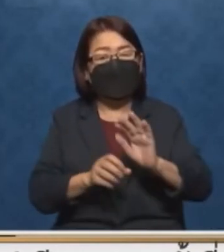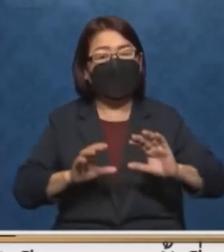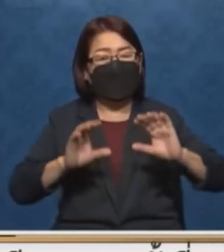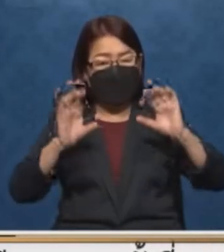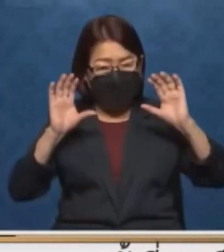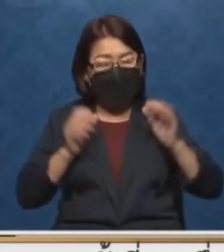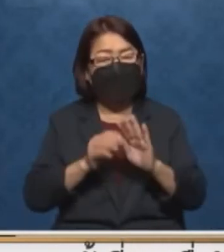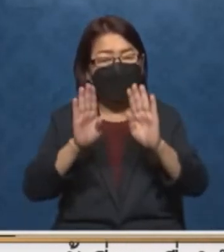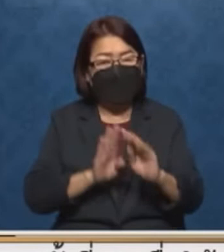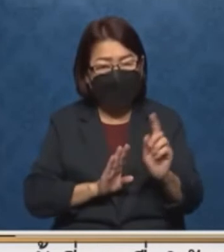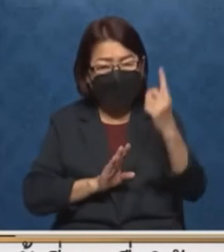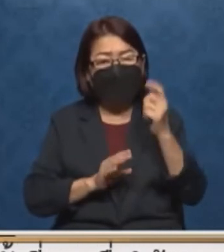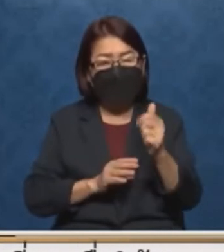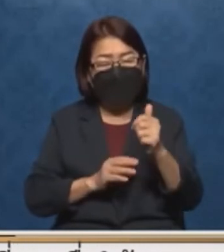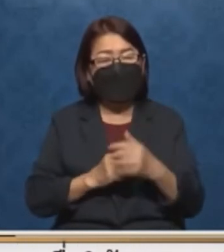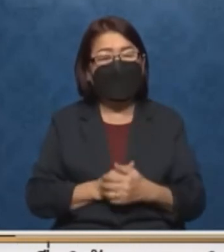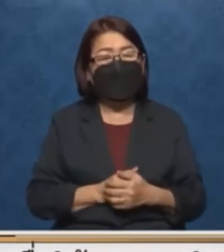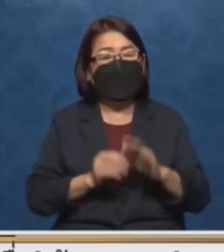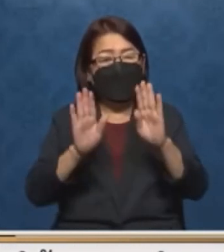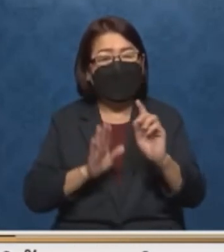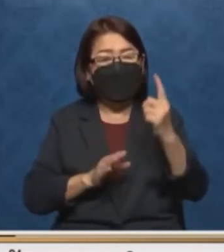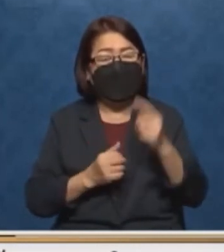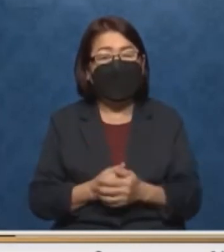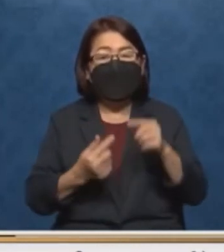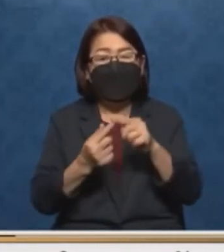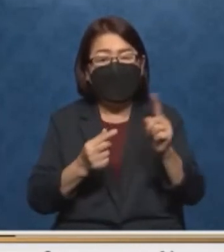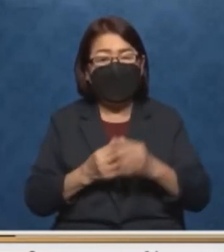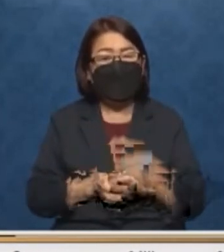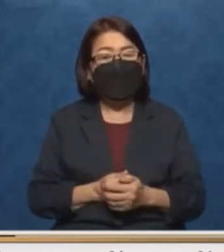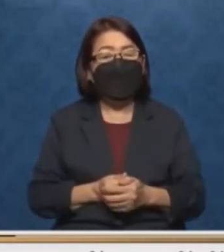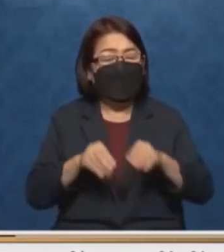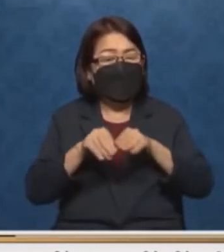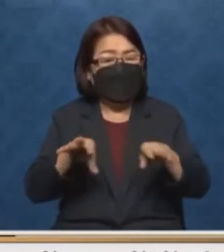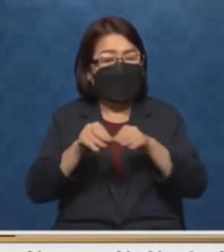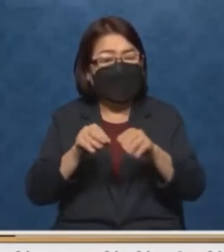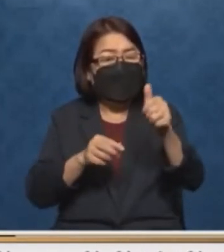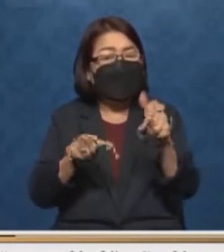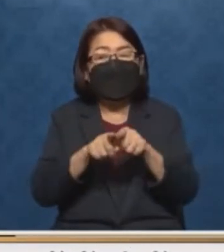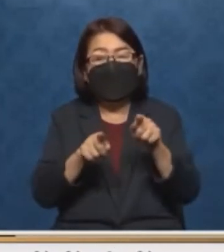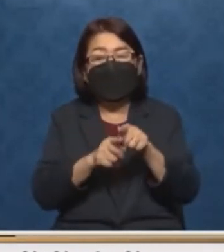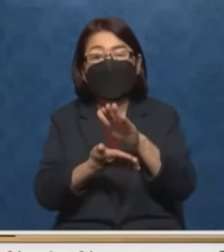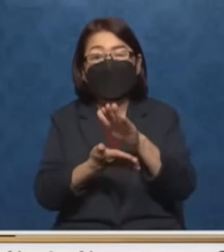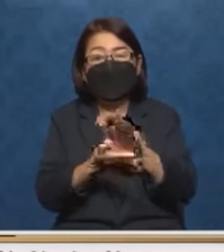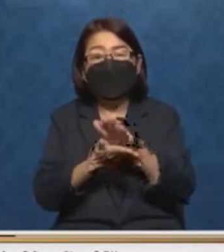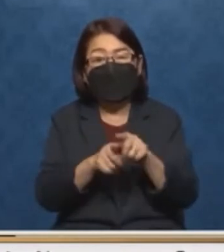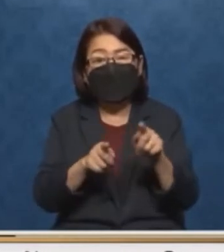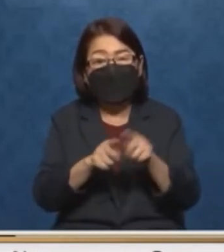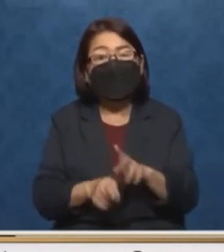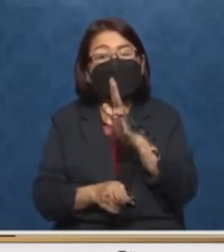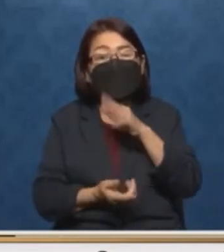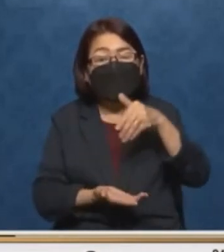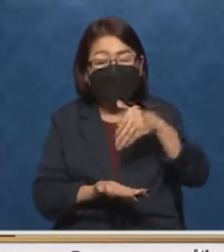มีความทันสมัยที่สุดในการบริการสาธารณะการศึกษาก็เช่นเดียวกันครับถ้าส่วนกลาง